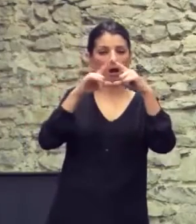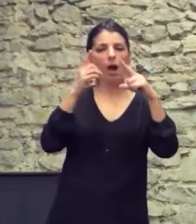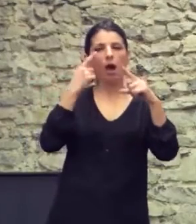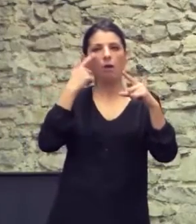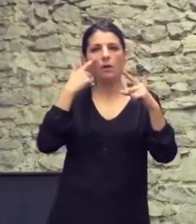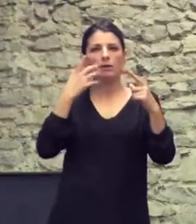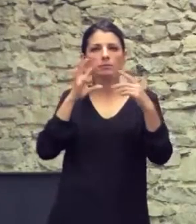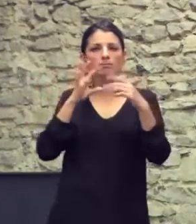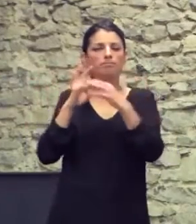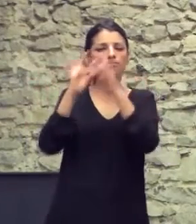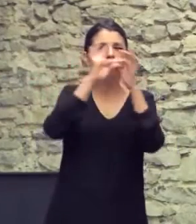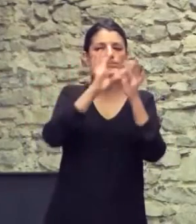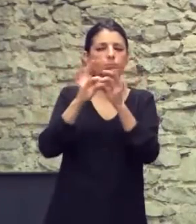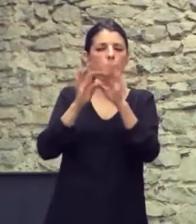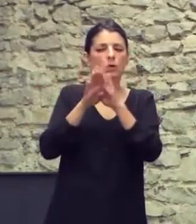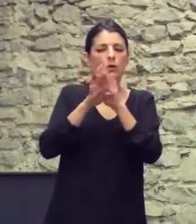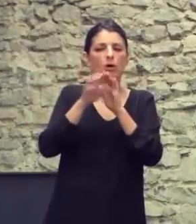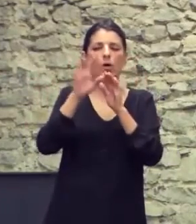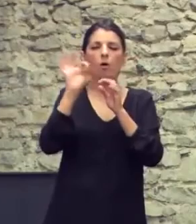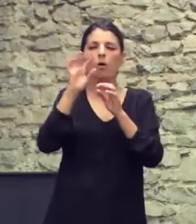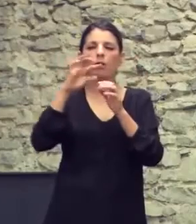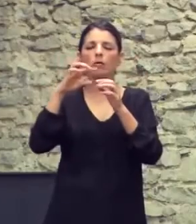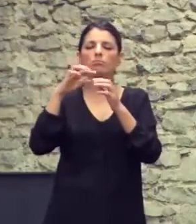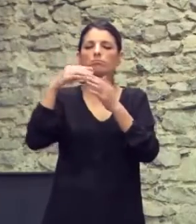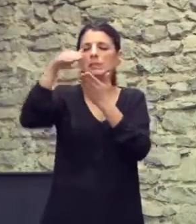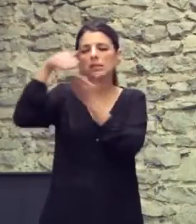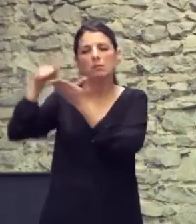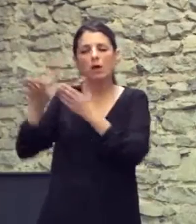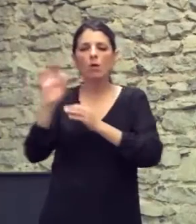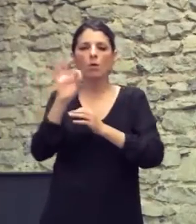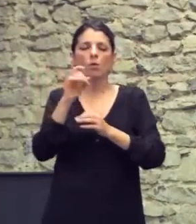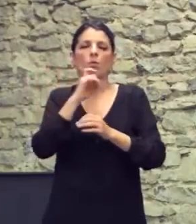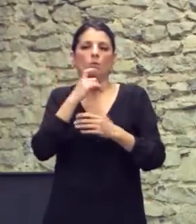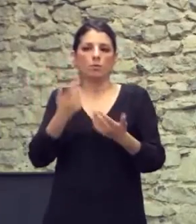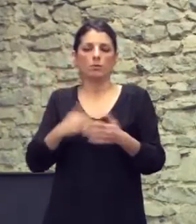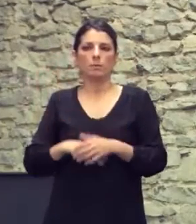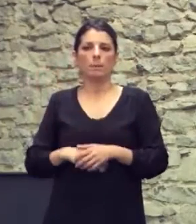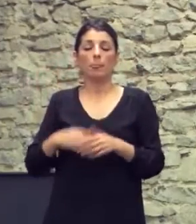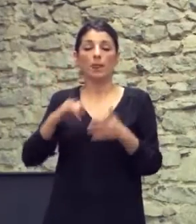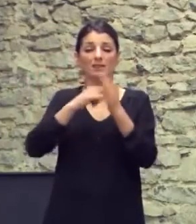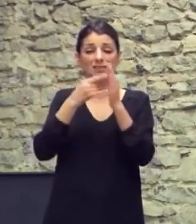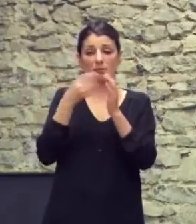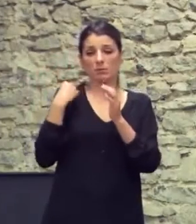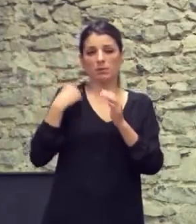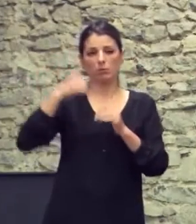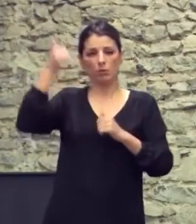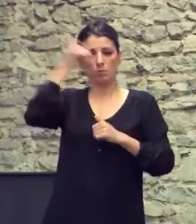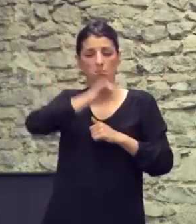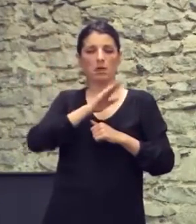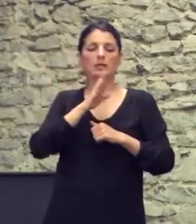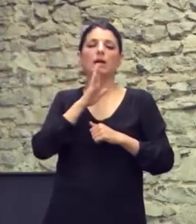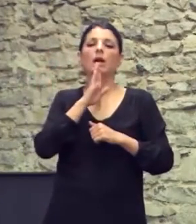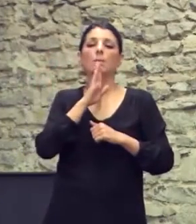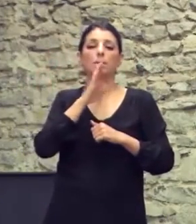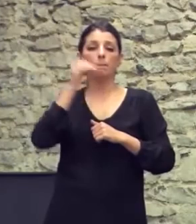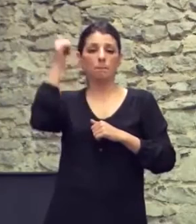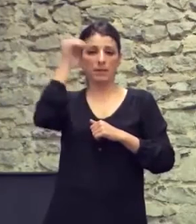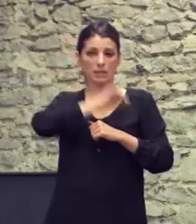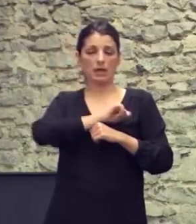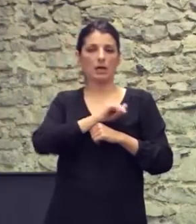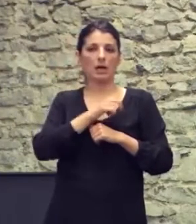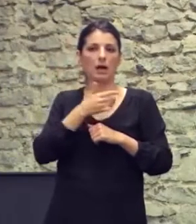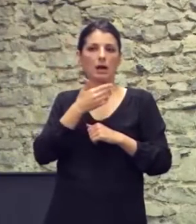sistema horrek, patriarkatua edo deitzen dugun sistema horrek, heteropatriarkatua deitzen dugun sistema horrek